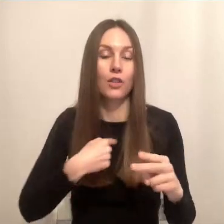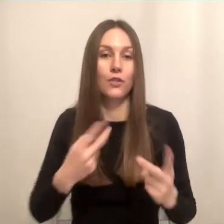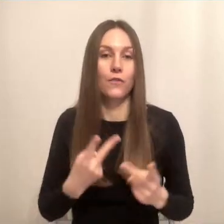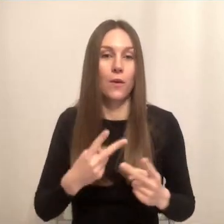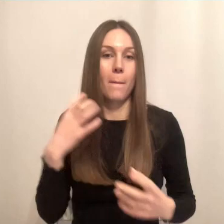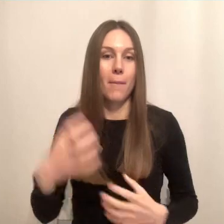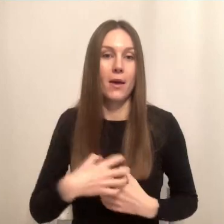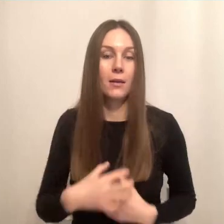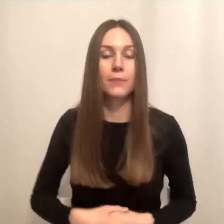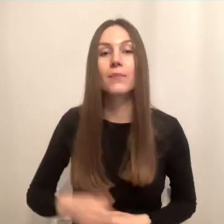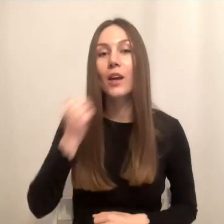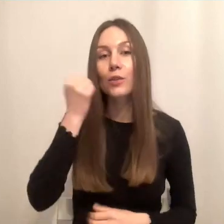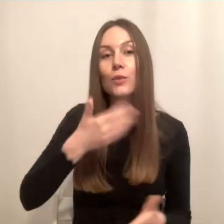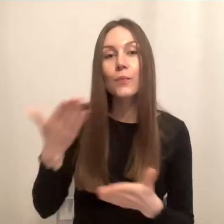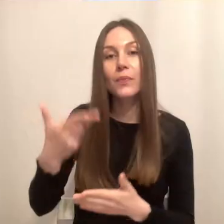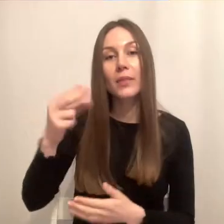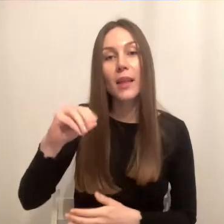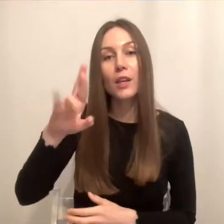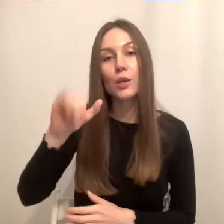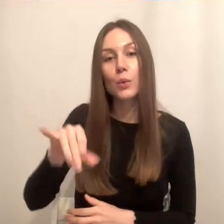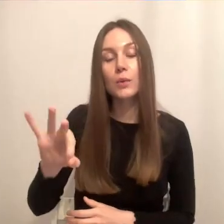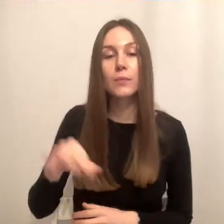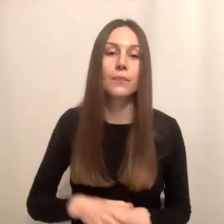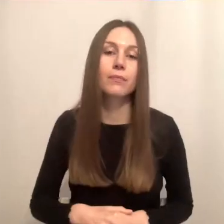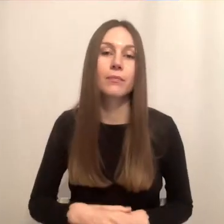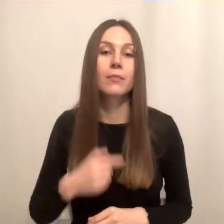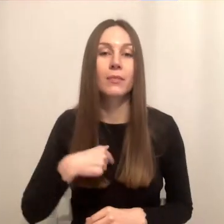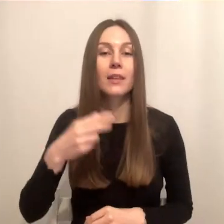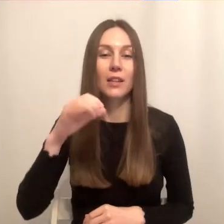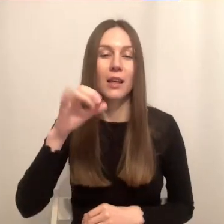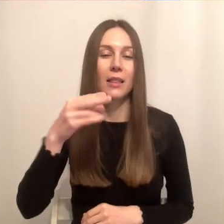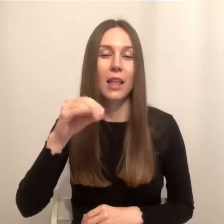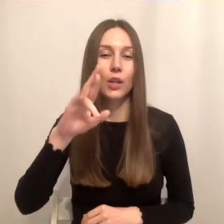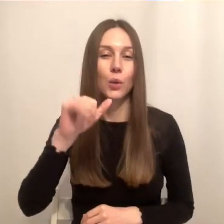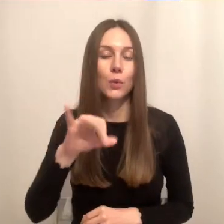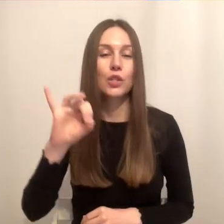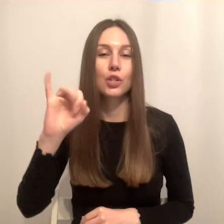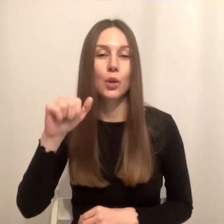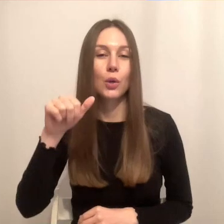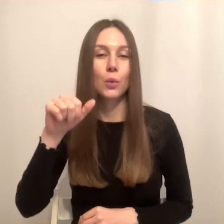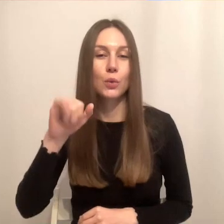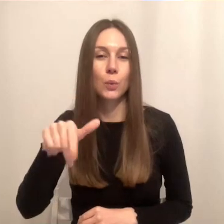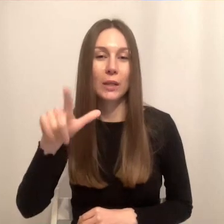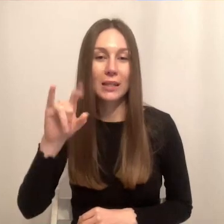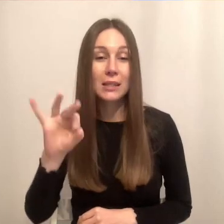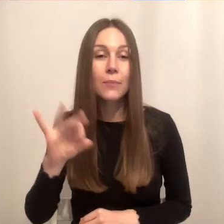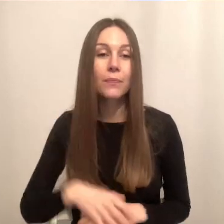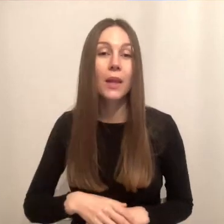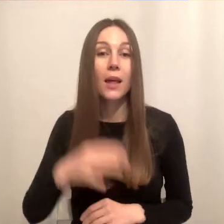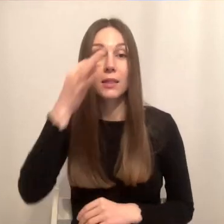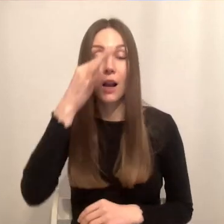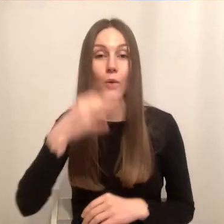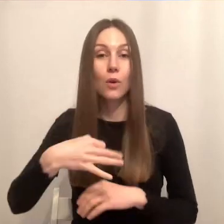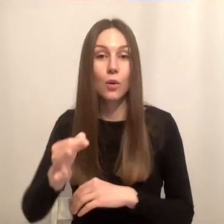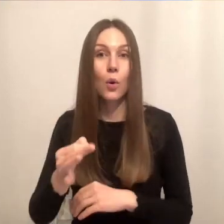Nerijau. Taip, kaip jau minėjo, esu Nerijus Šiaulis, į Trakų rajoną atvykęs gyventi